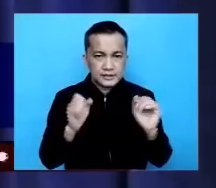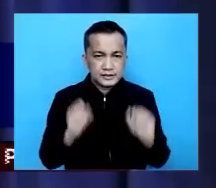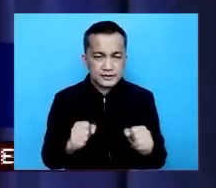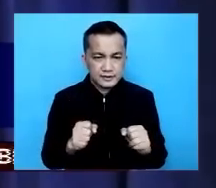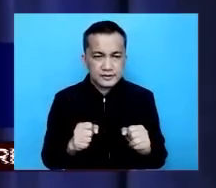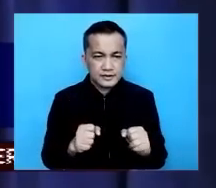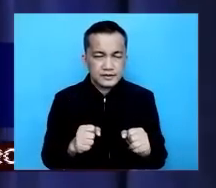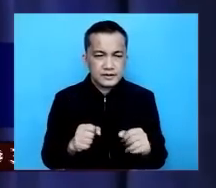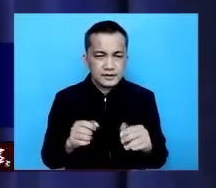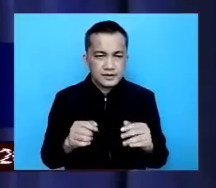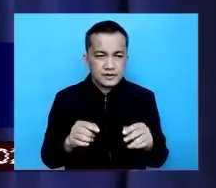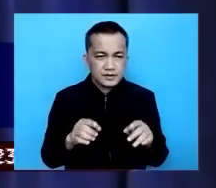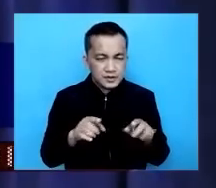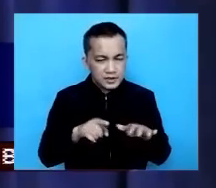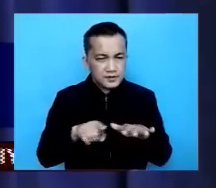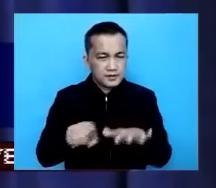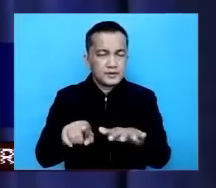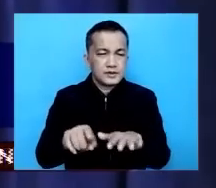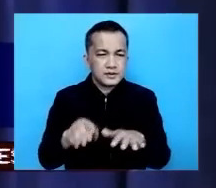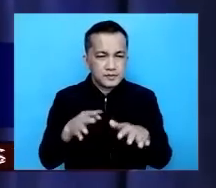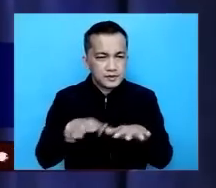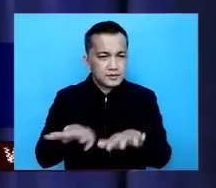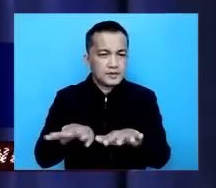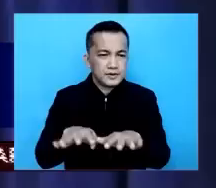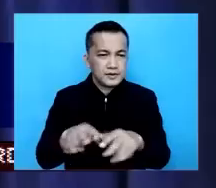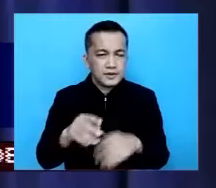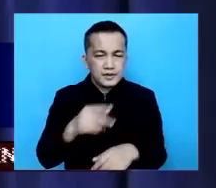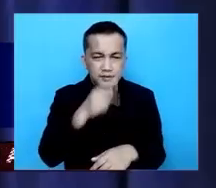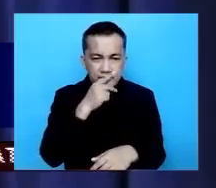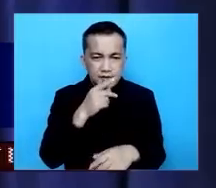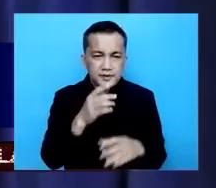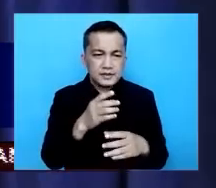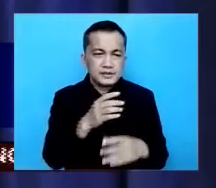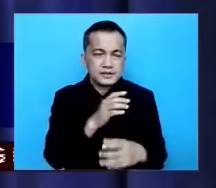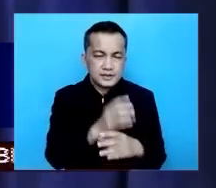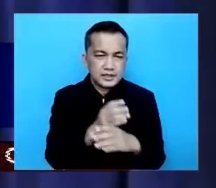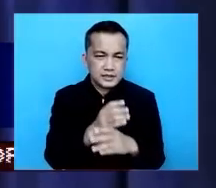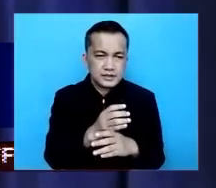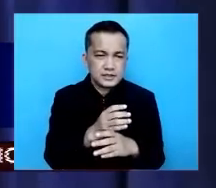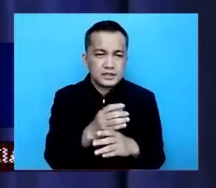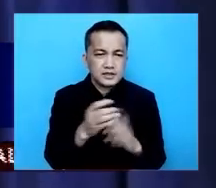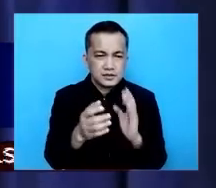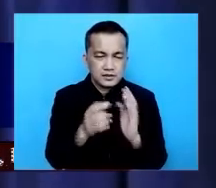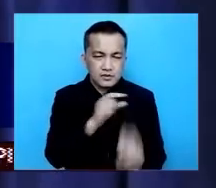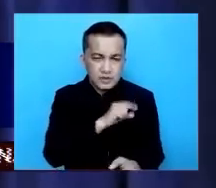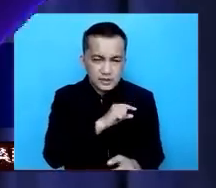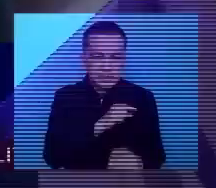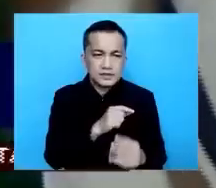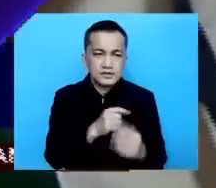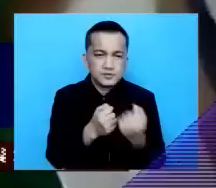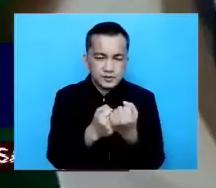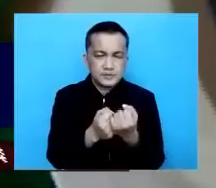par with private care in terms of medical quality and support services.